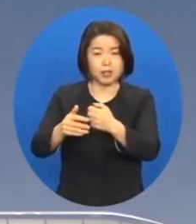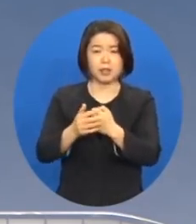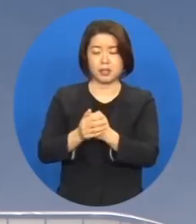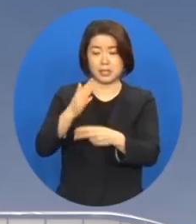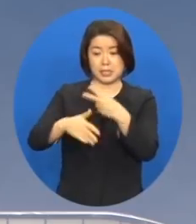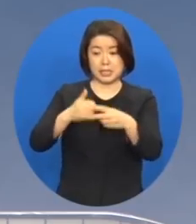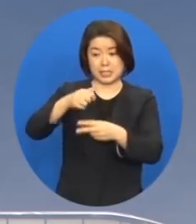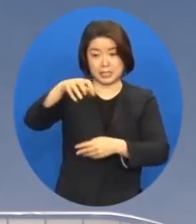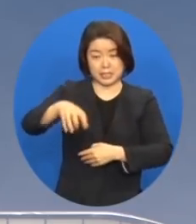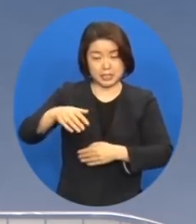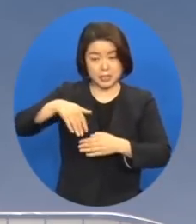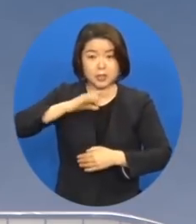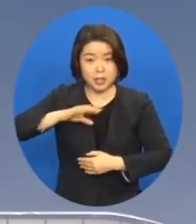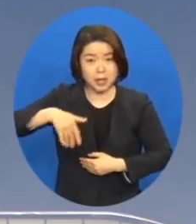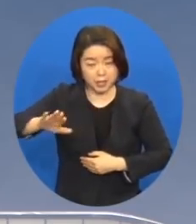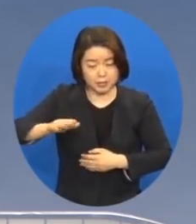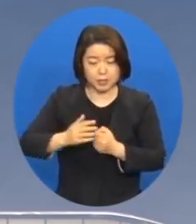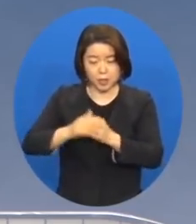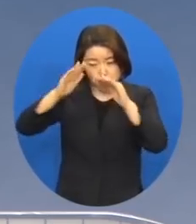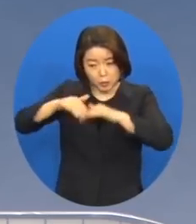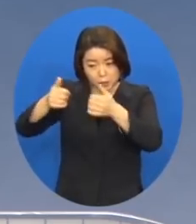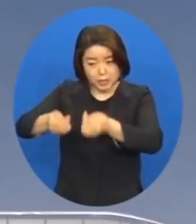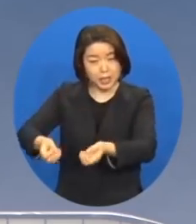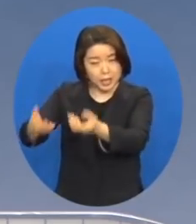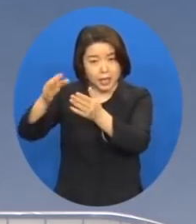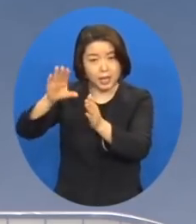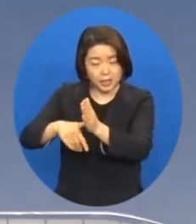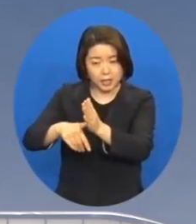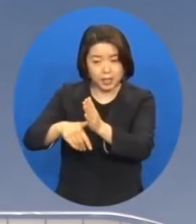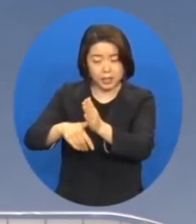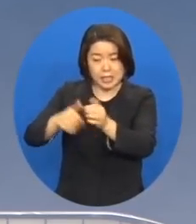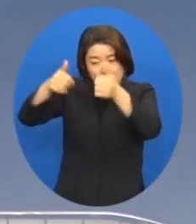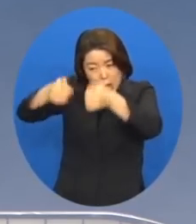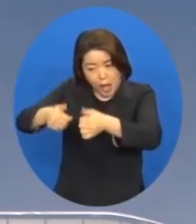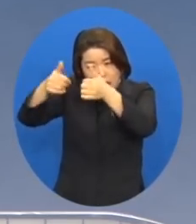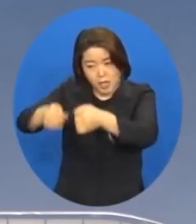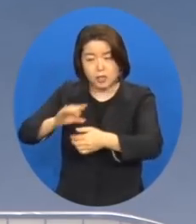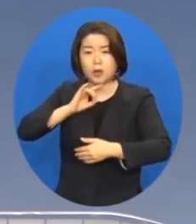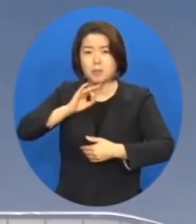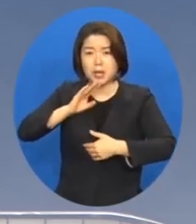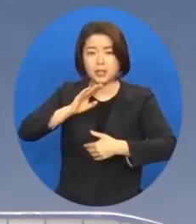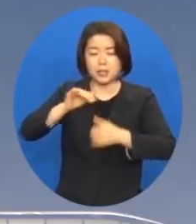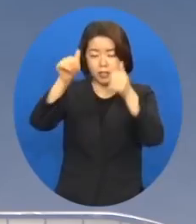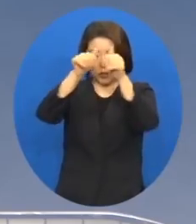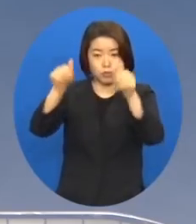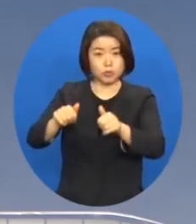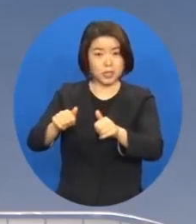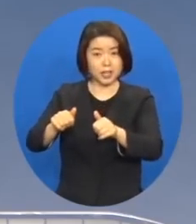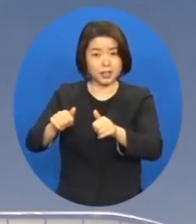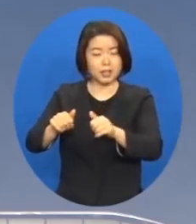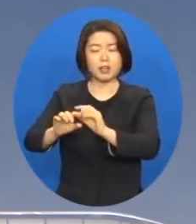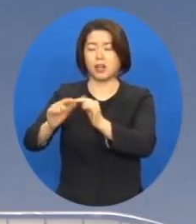신전에 가서 또는 제사 드릴 때 귀신에게 절하는 것만 우상 숭배가 아니라는 걸 알아야 합니다.